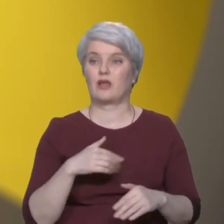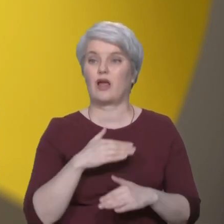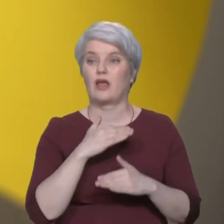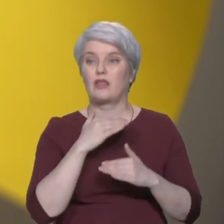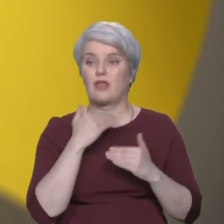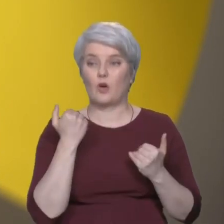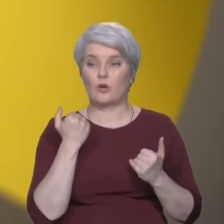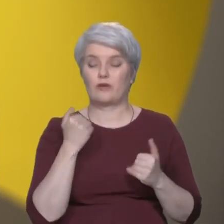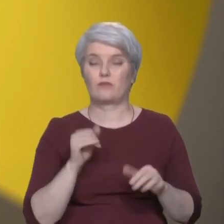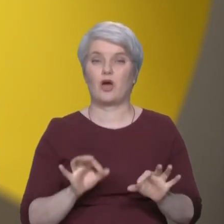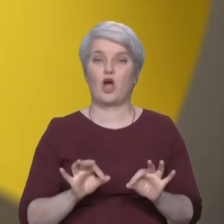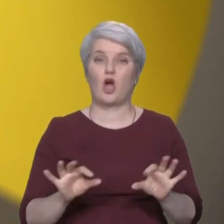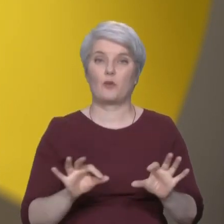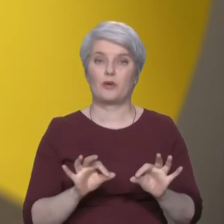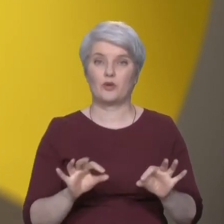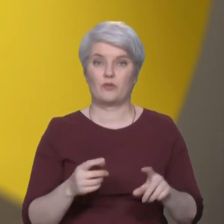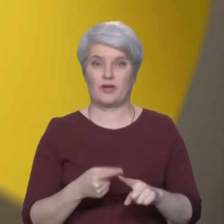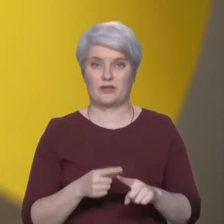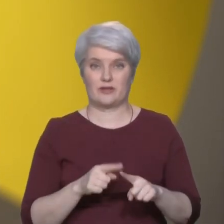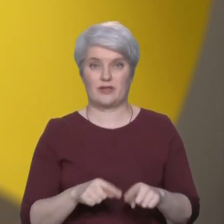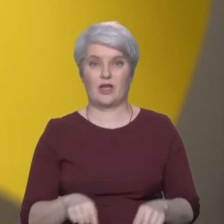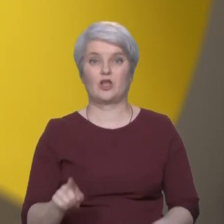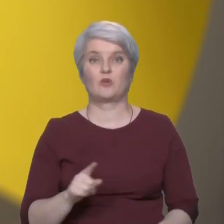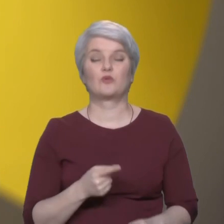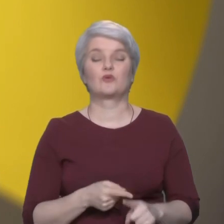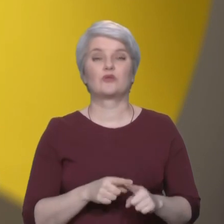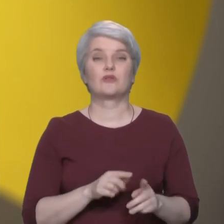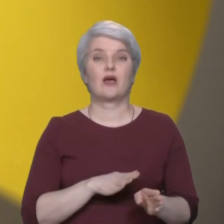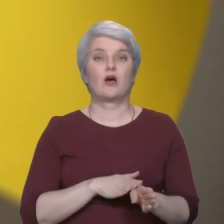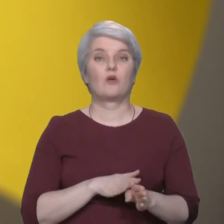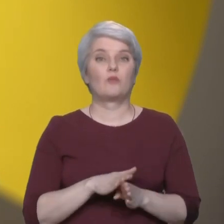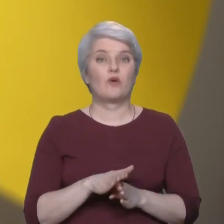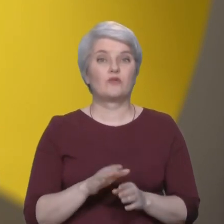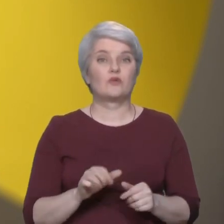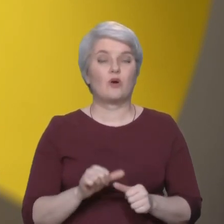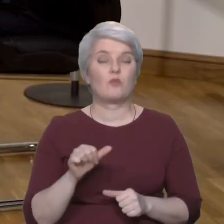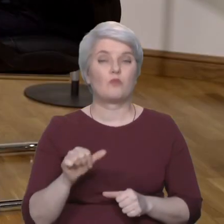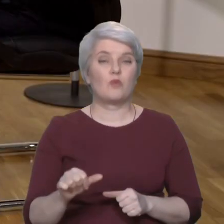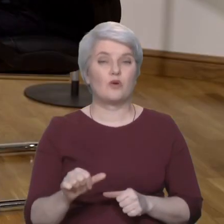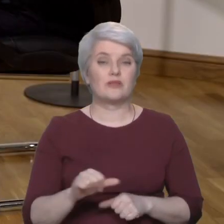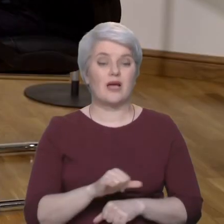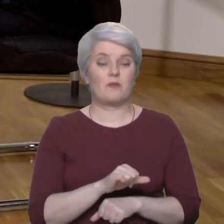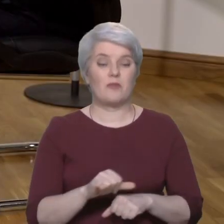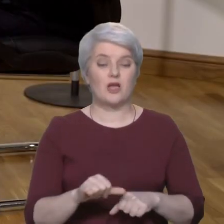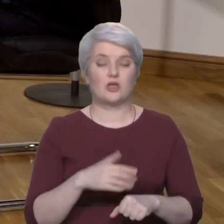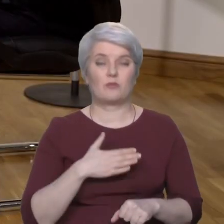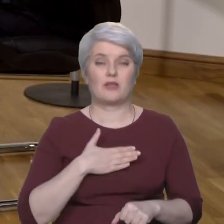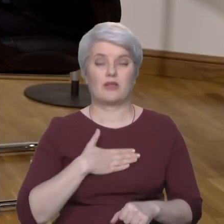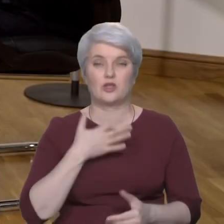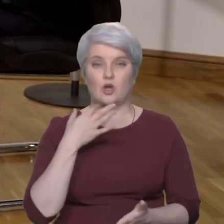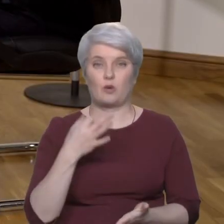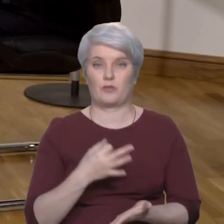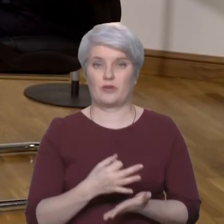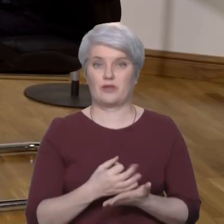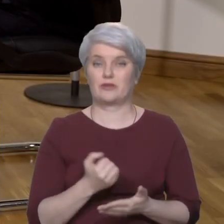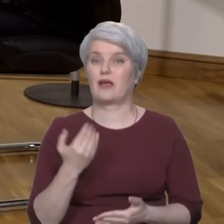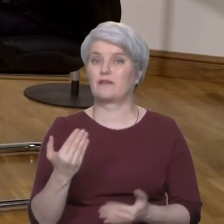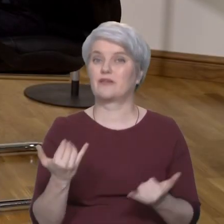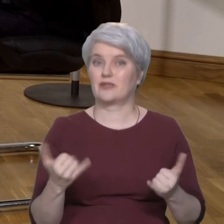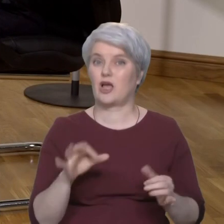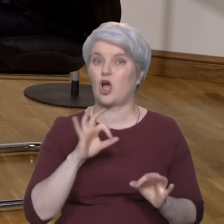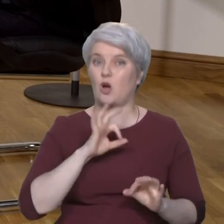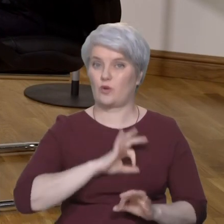хотів би коментувати ці речі, тому що це повністю, ну, поза межами нашої нашої компетенції. Ну, але чи ви зараз